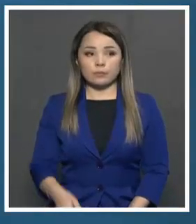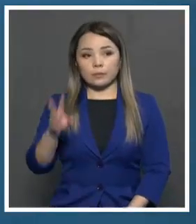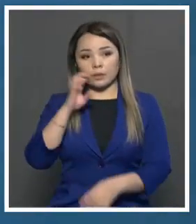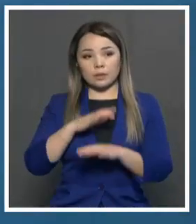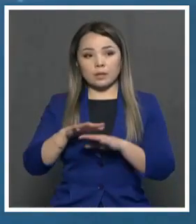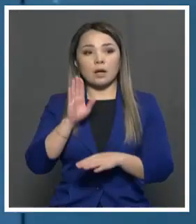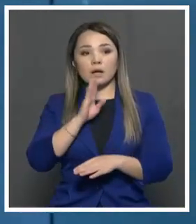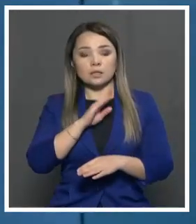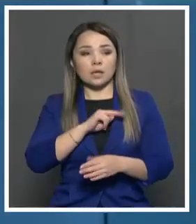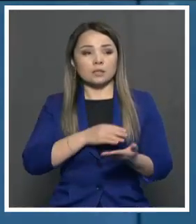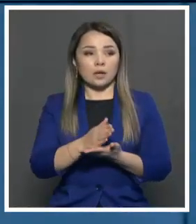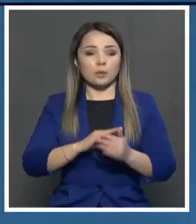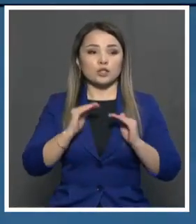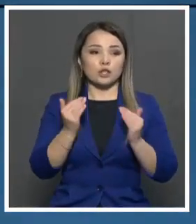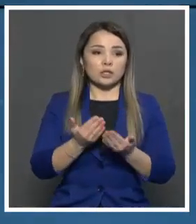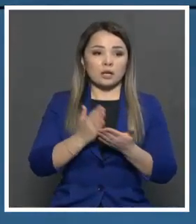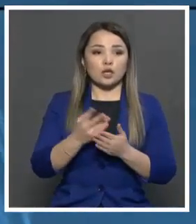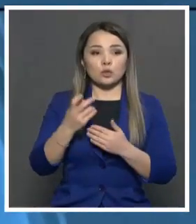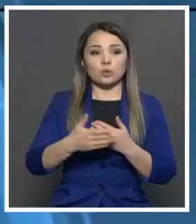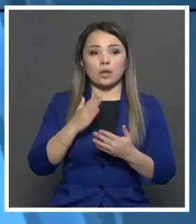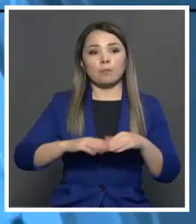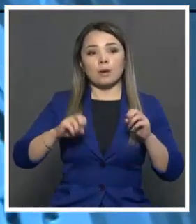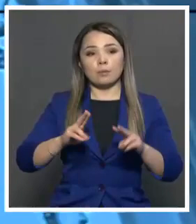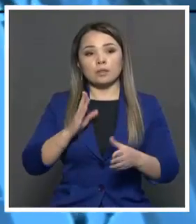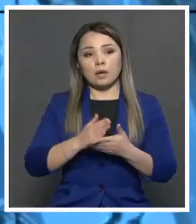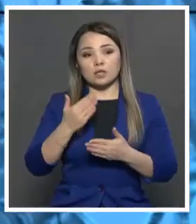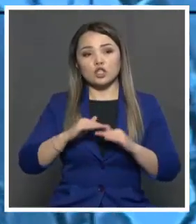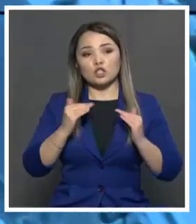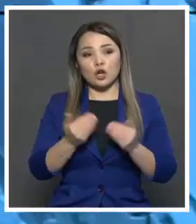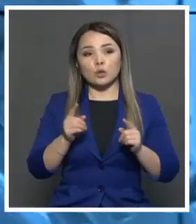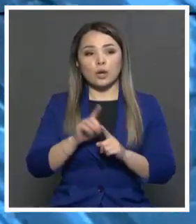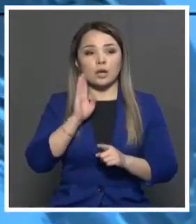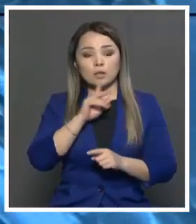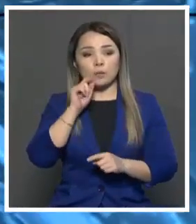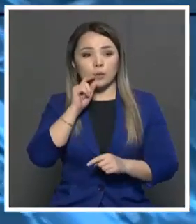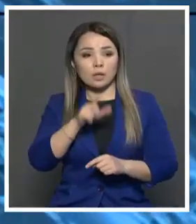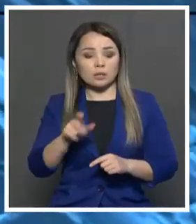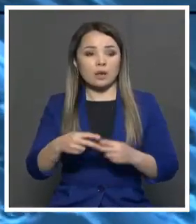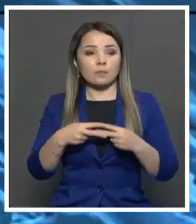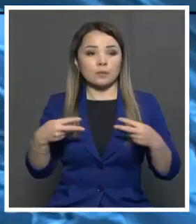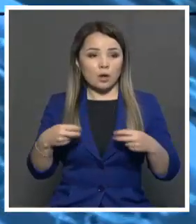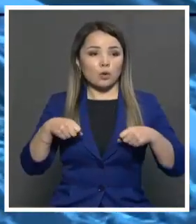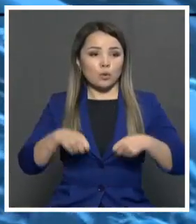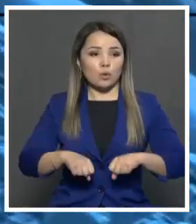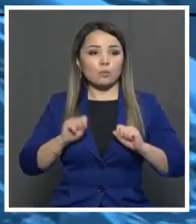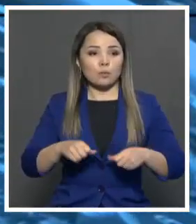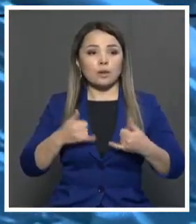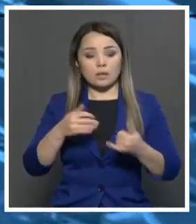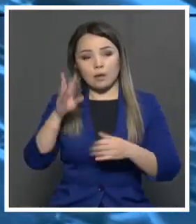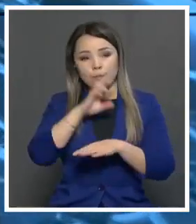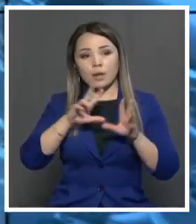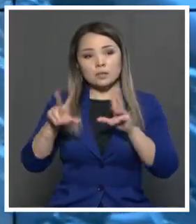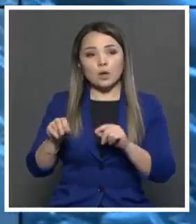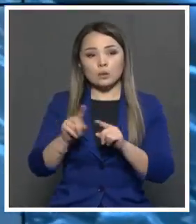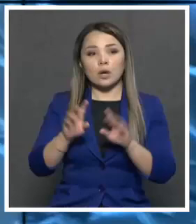Елімізде әйелдердің қызмет етуін шектейтін 200-ге жуық мамандық бар. Бұл шектеулер ерлер мен әйелдердің тең құқықтары мен мүмкіндіктерінің мемлекеттік